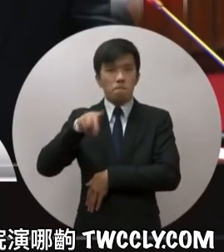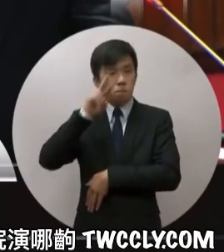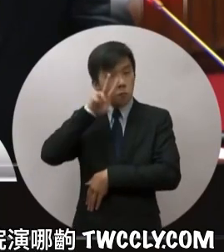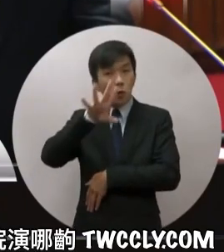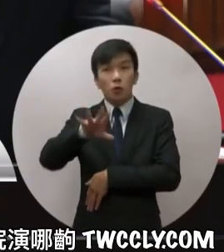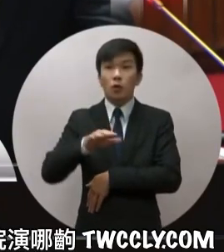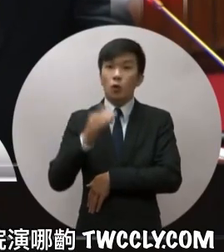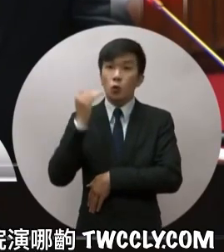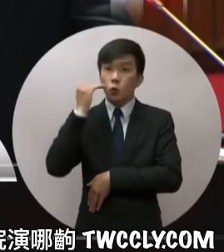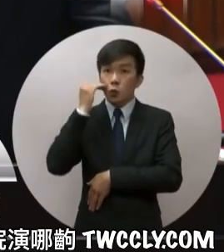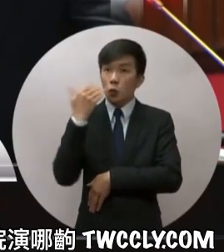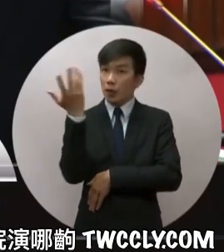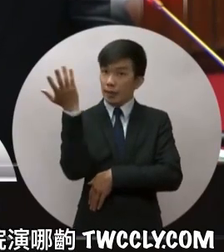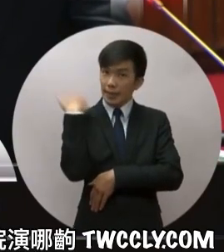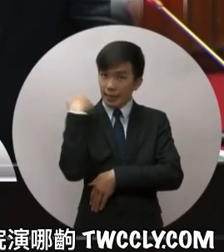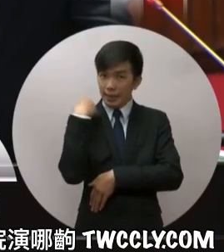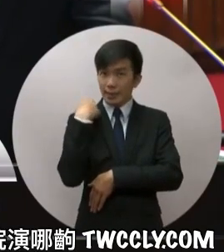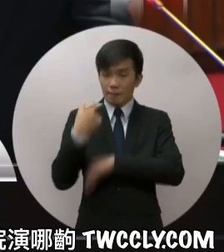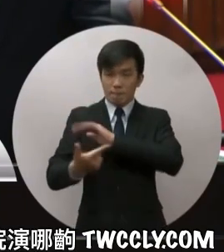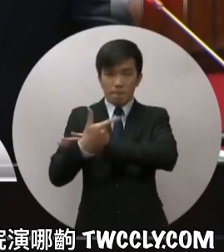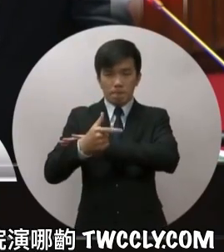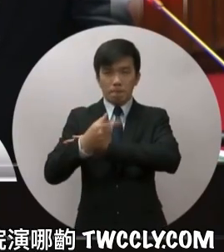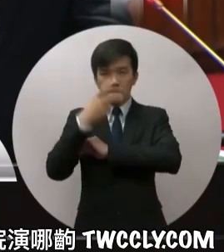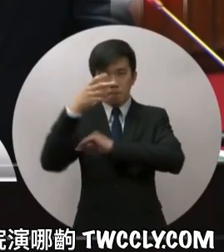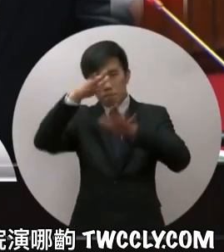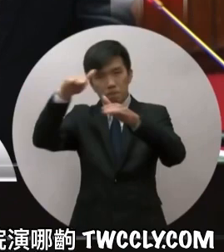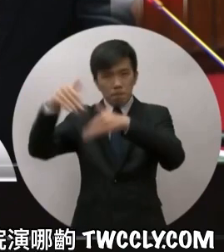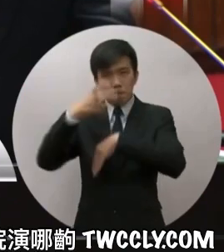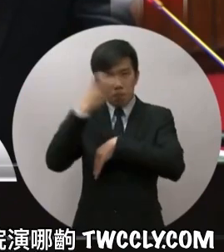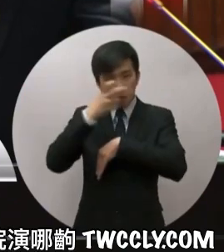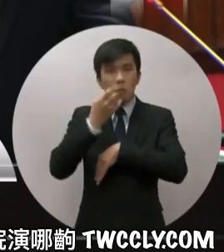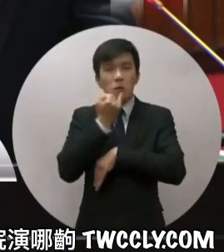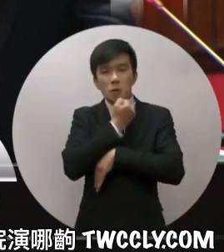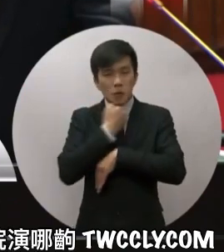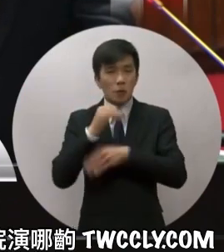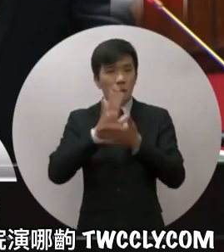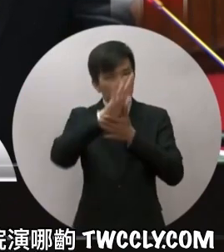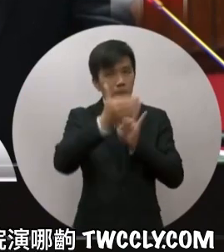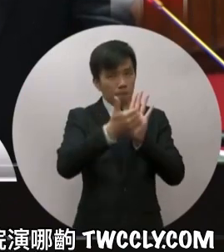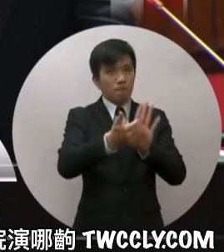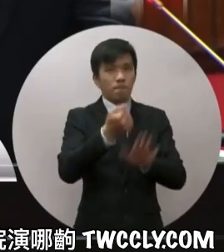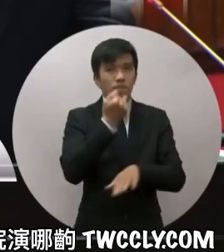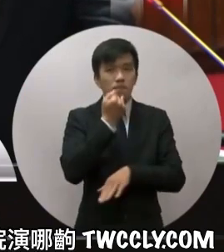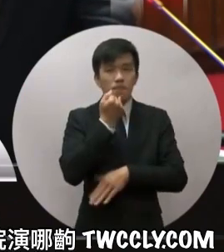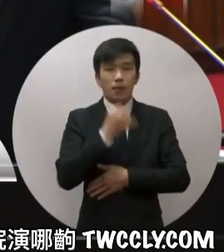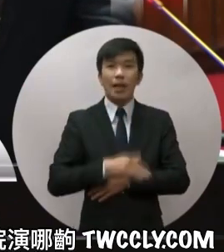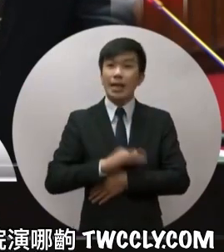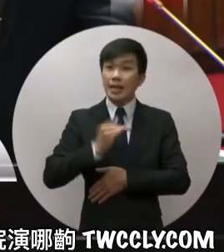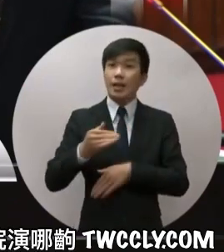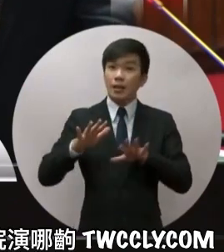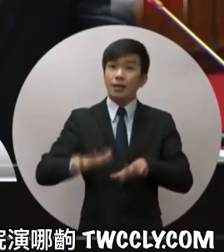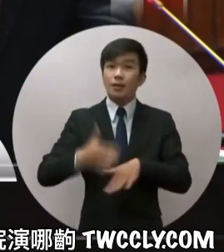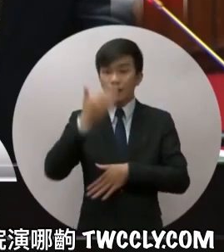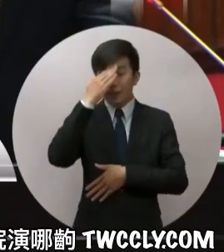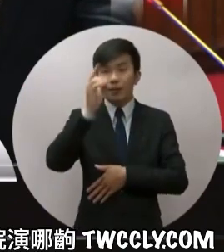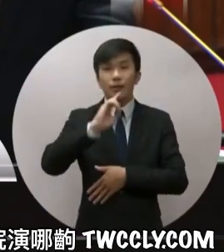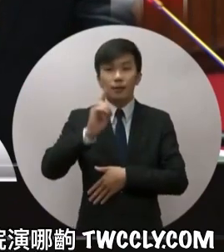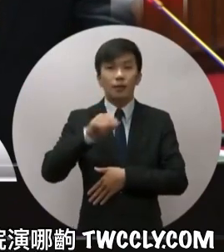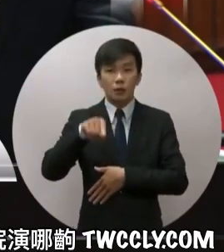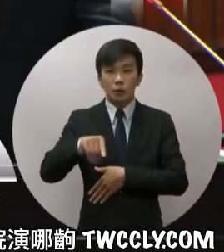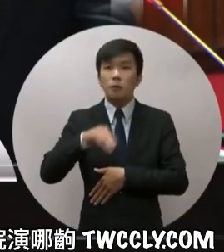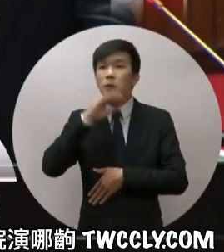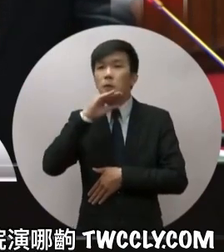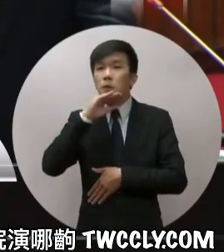驗病要求改善或許就有機會避免這次的死傷這麼嚴重但是我們現在都是發生了問題才去做緊急的應變